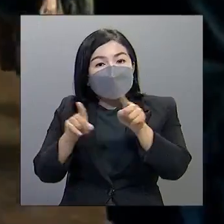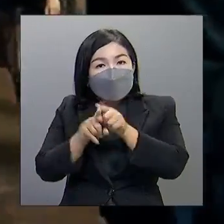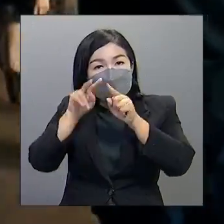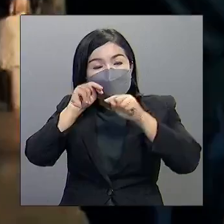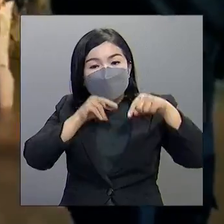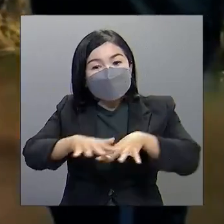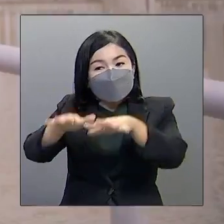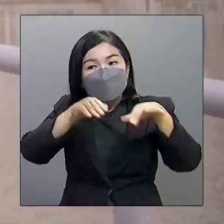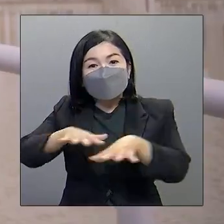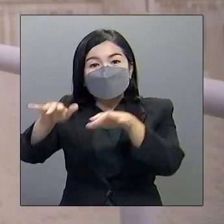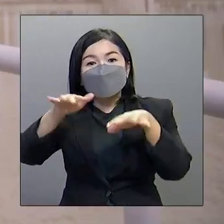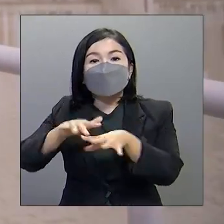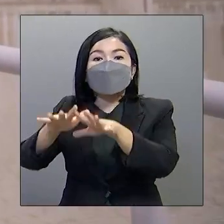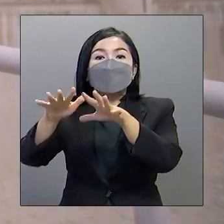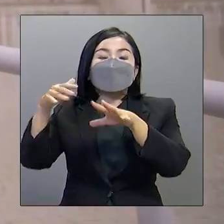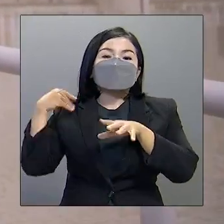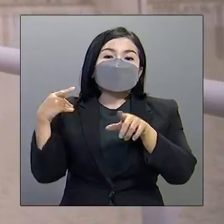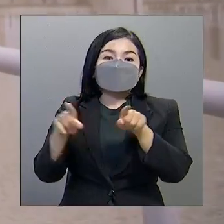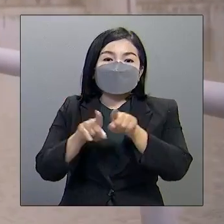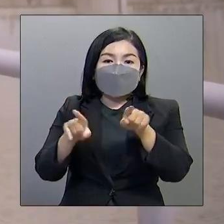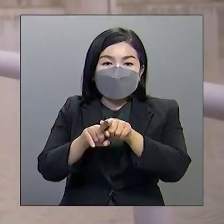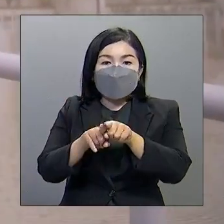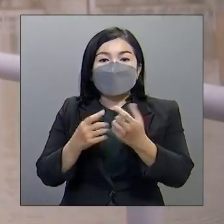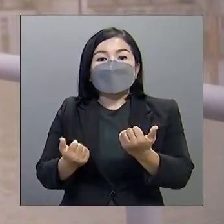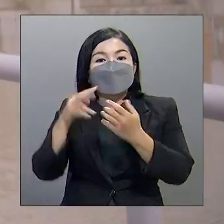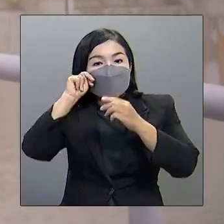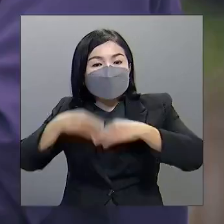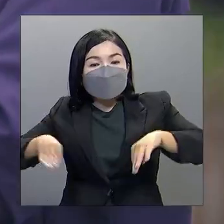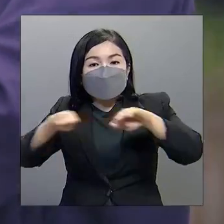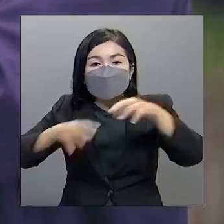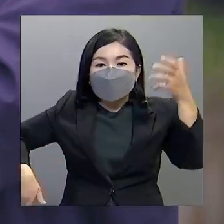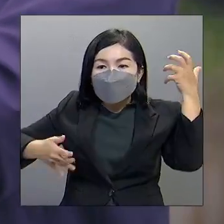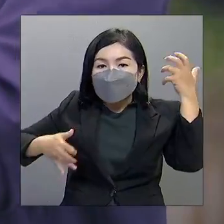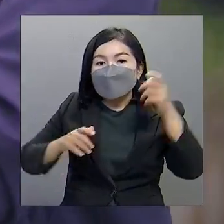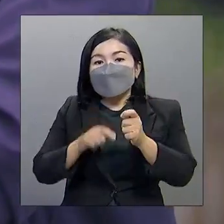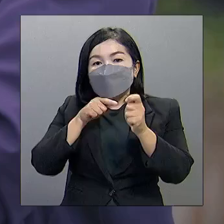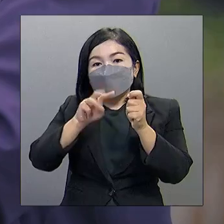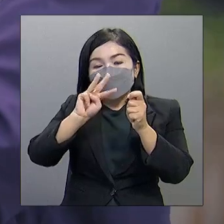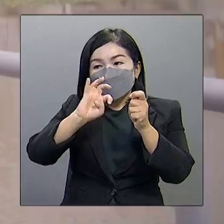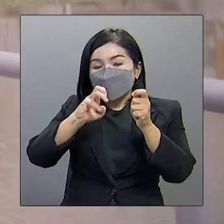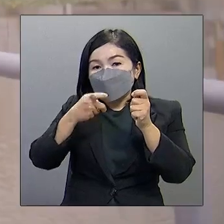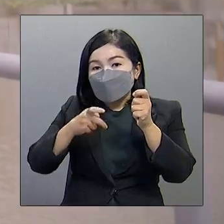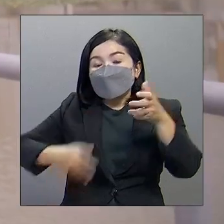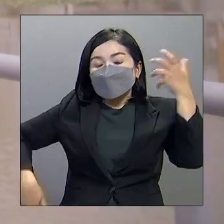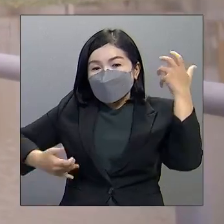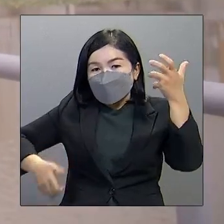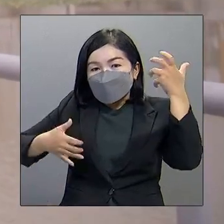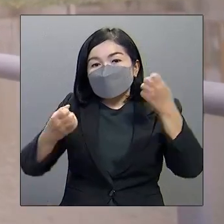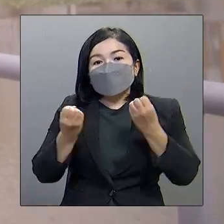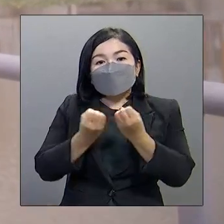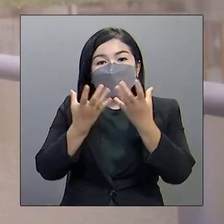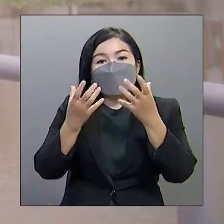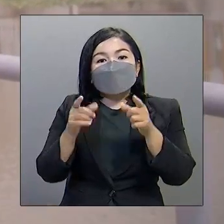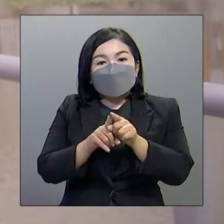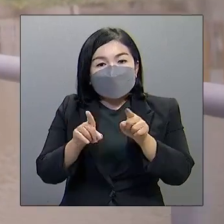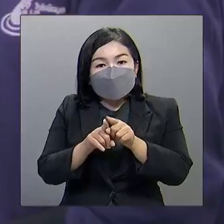ำหลากนะครับไปลงเขื่อนป่าสักนะครับฝนตกผ่านอำเภอวิเชียรบุรีข้ามสู่จังหวัดลพบุรีเนี่ยก็คือฝนตกใส่